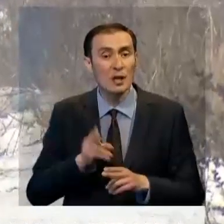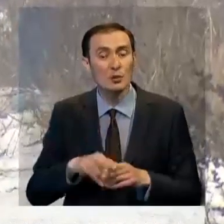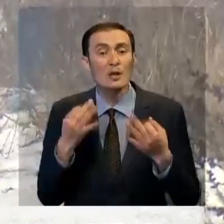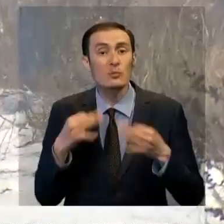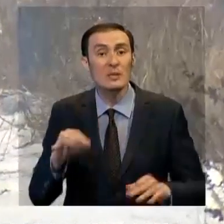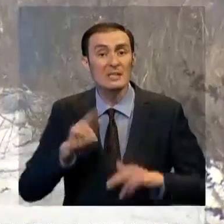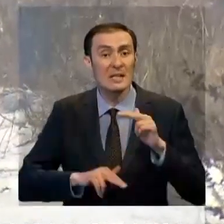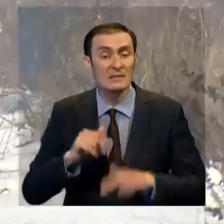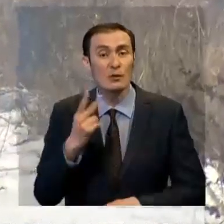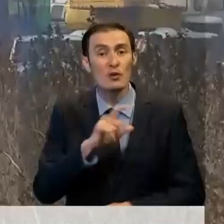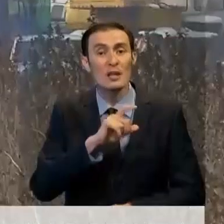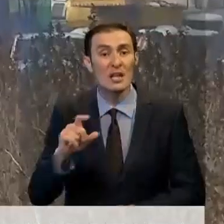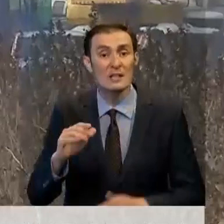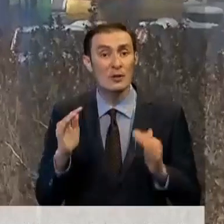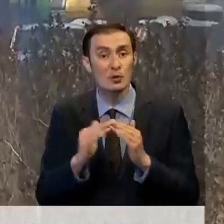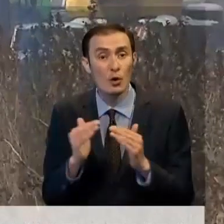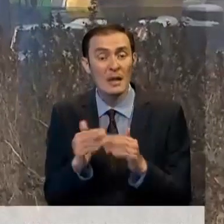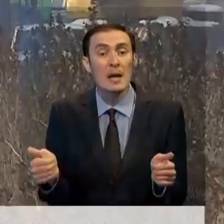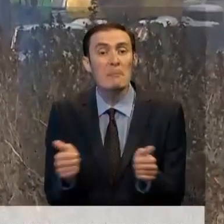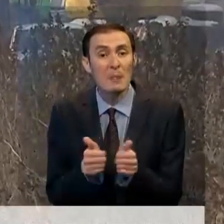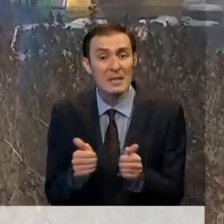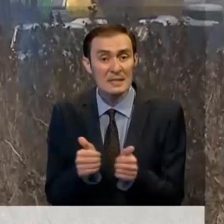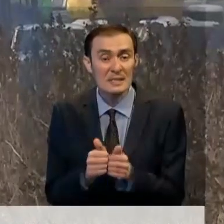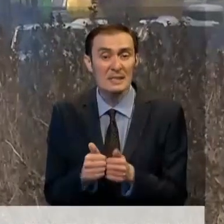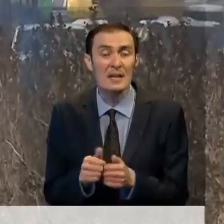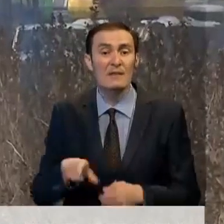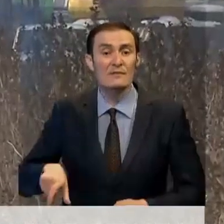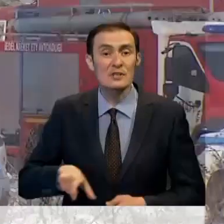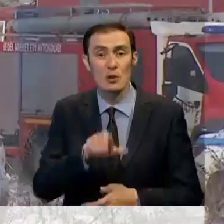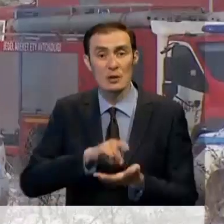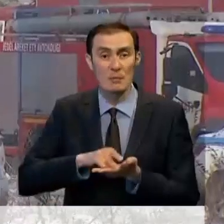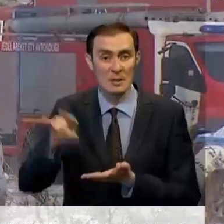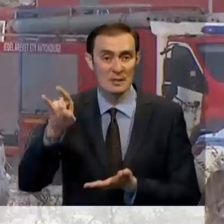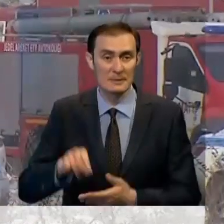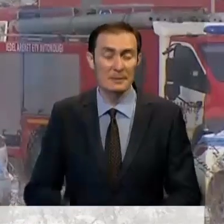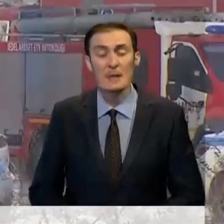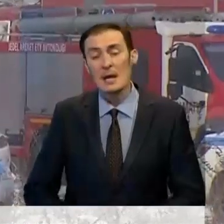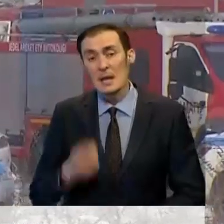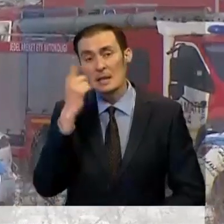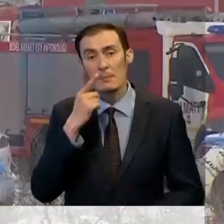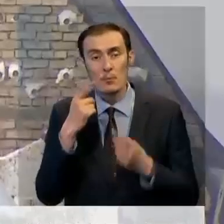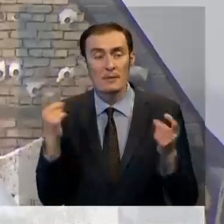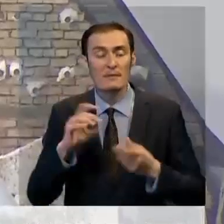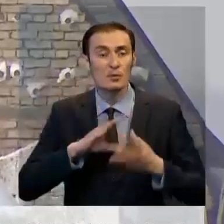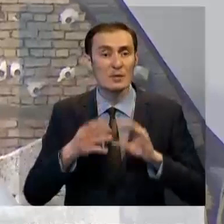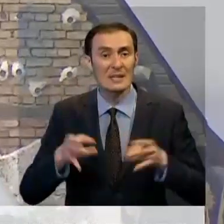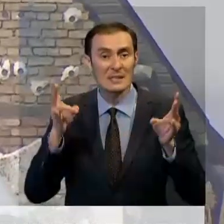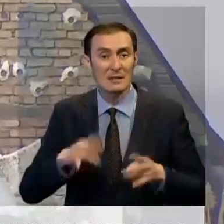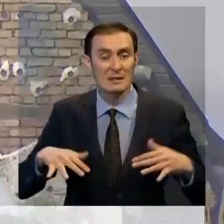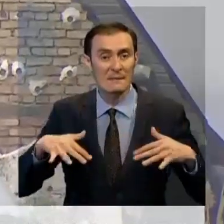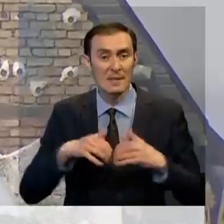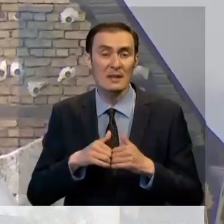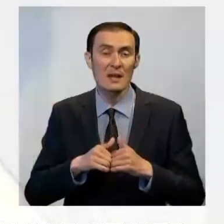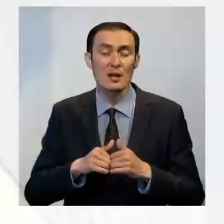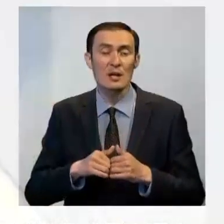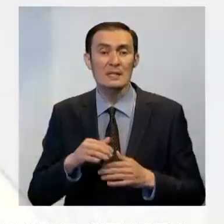допустило строительство двухэтажного дома в непосредственной близи от взлетной полосы. Напомню, в результате столкновения